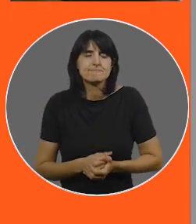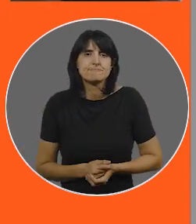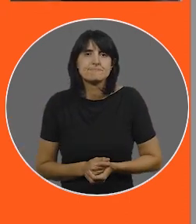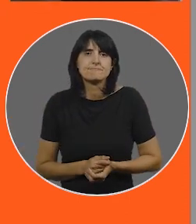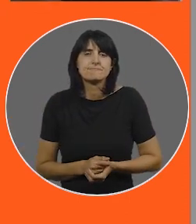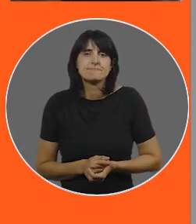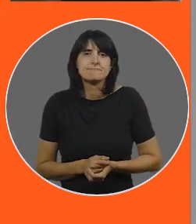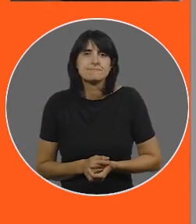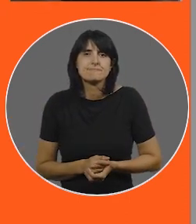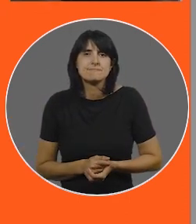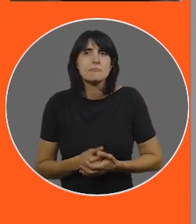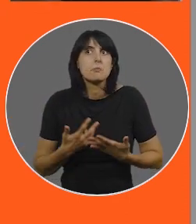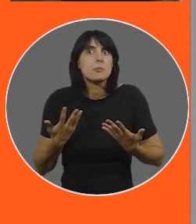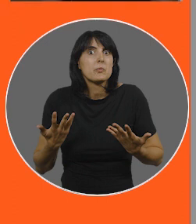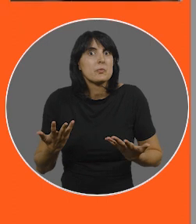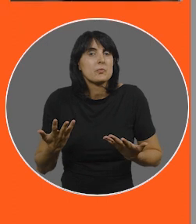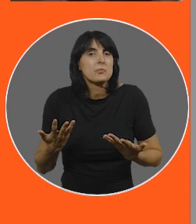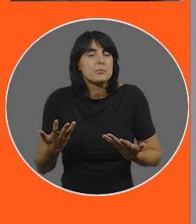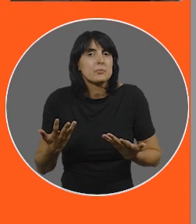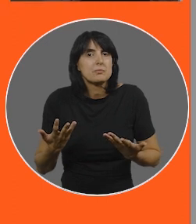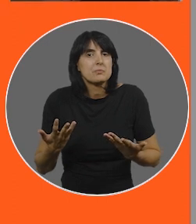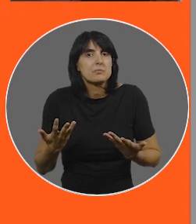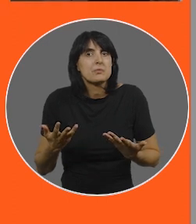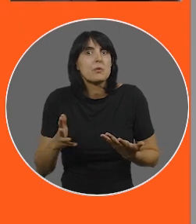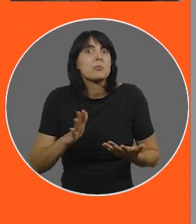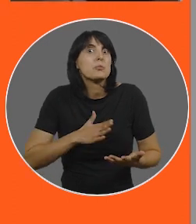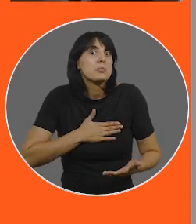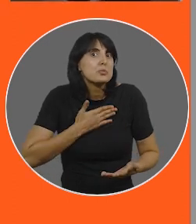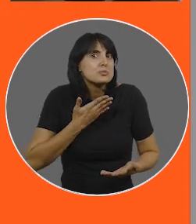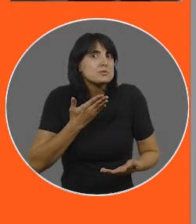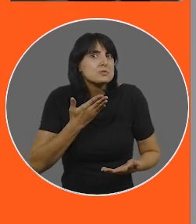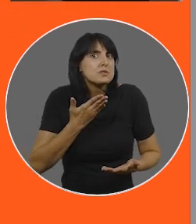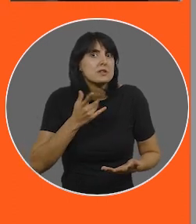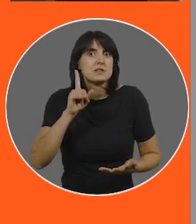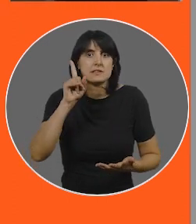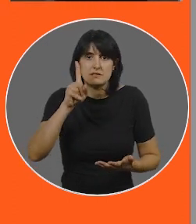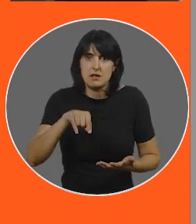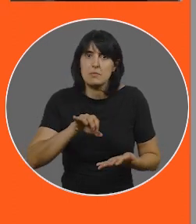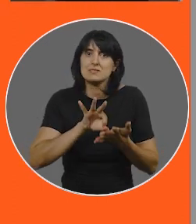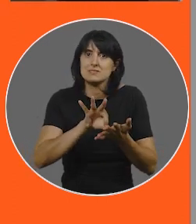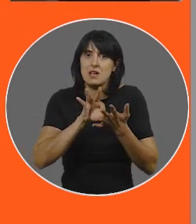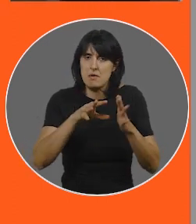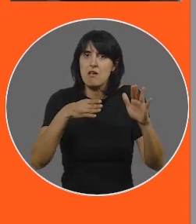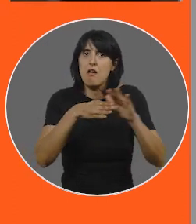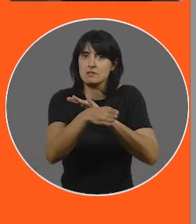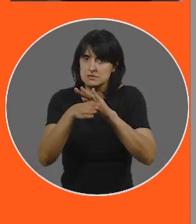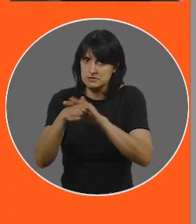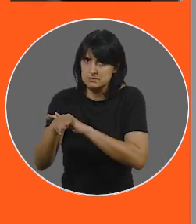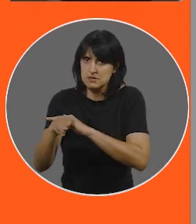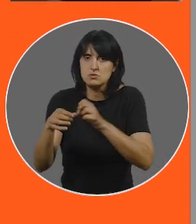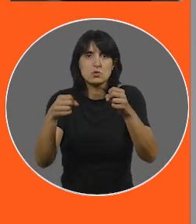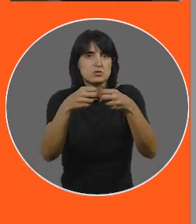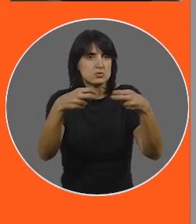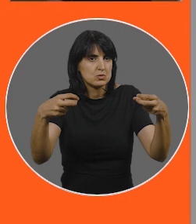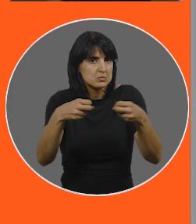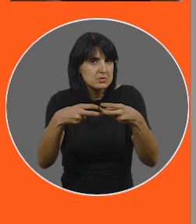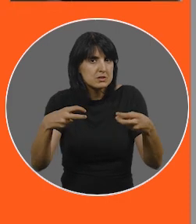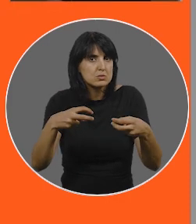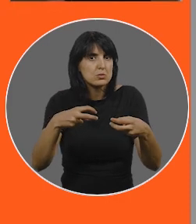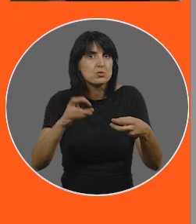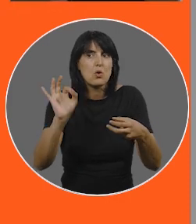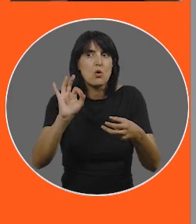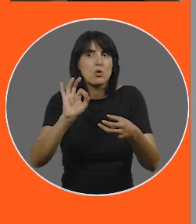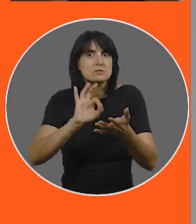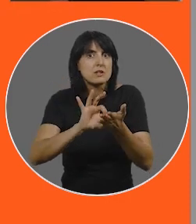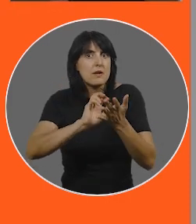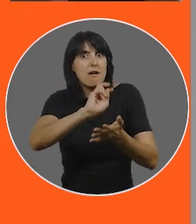que ens podem trobar. Ara bé, també pot ser que tinguem serveis d'accessibilitat, que tinguem subtítols, que tinguem altres